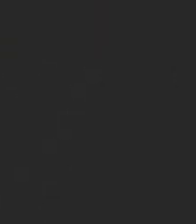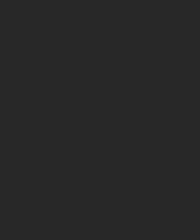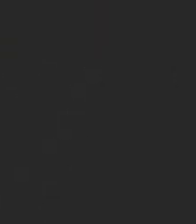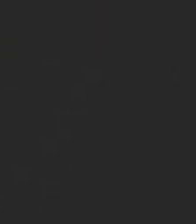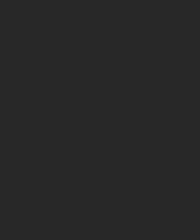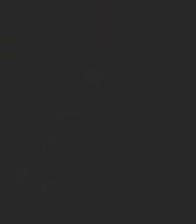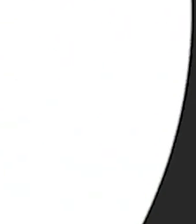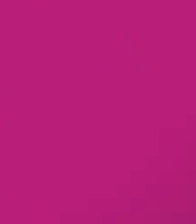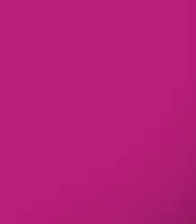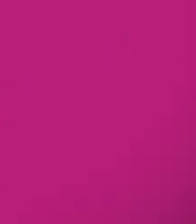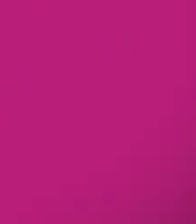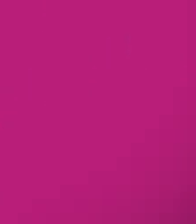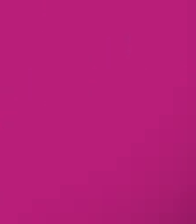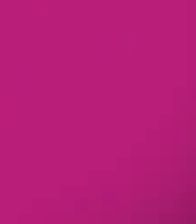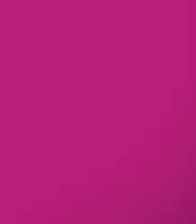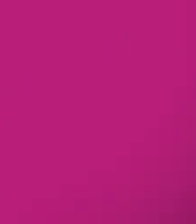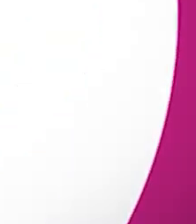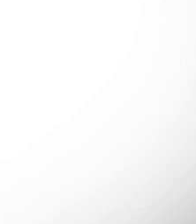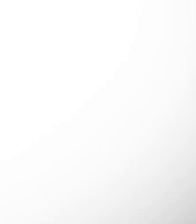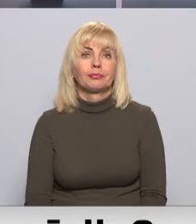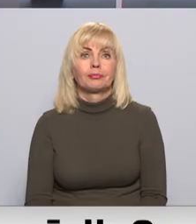Re, viss ēters ir te!